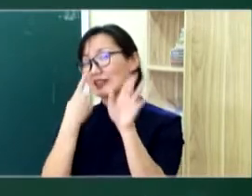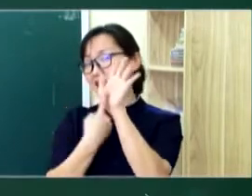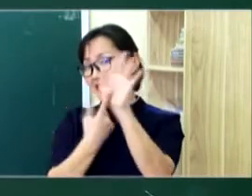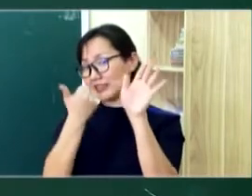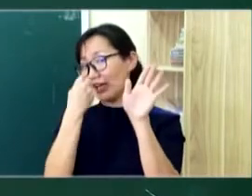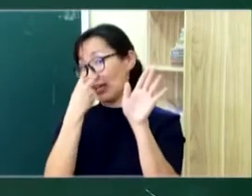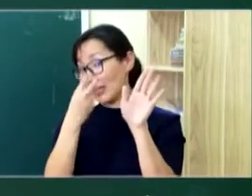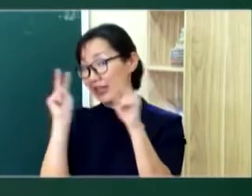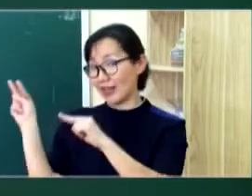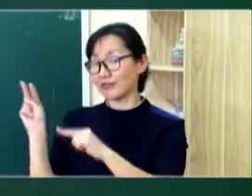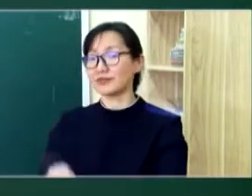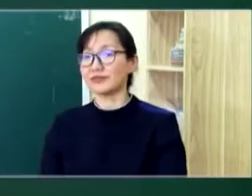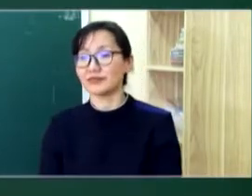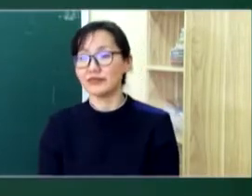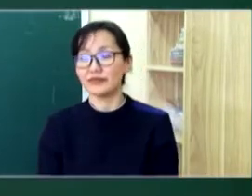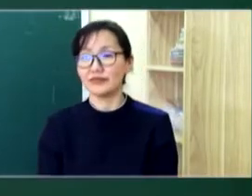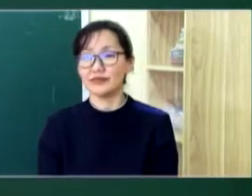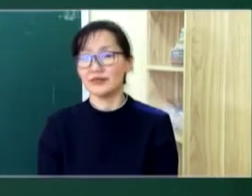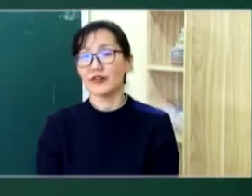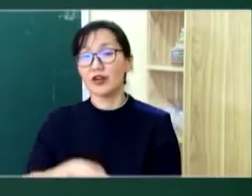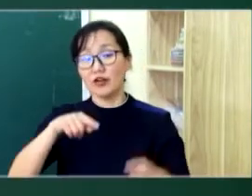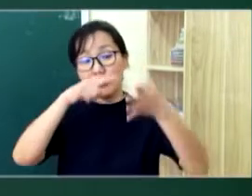За 1 бүхэл